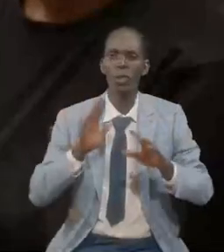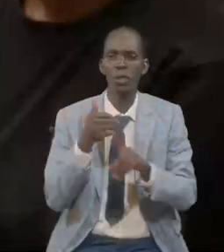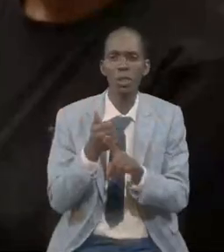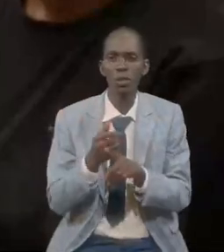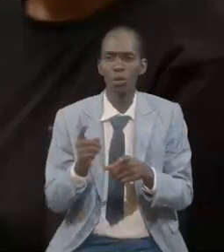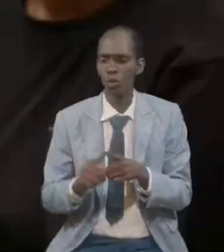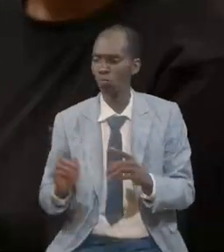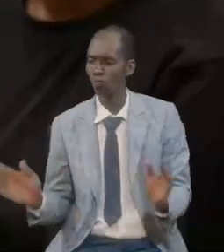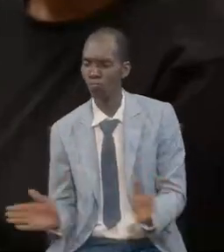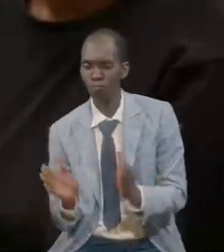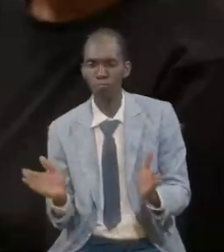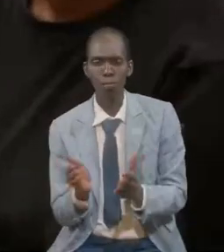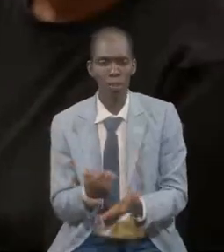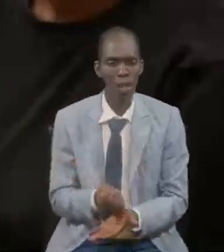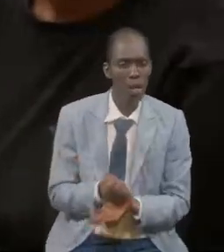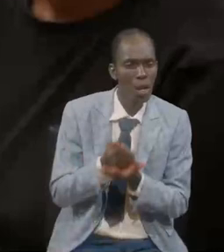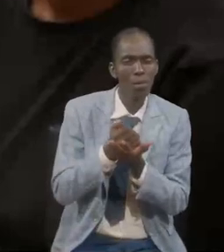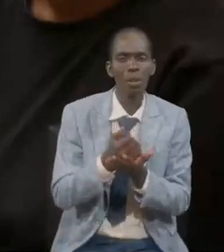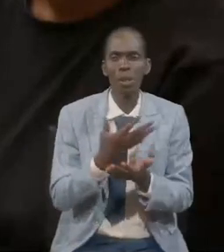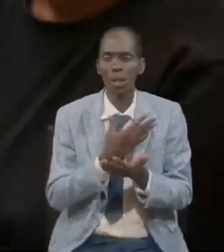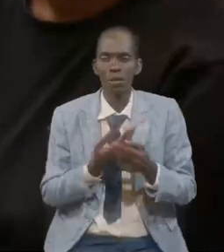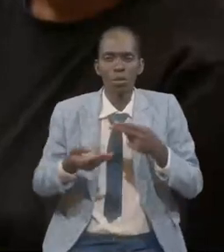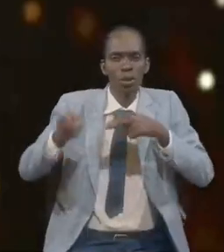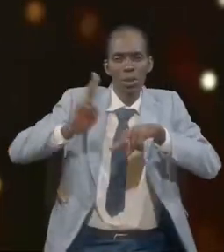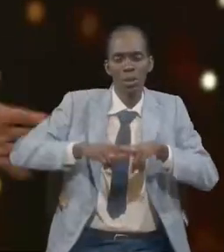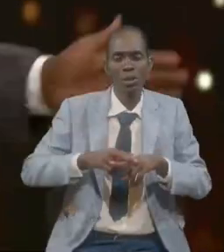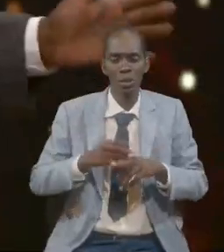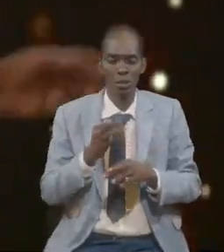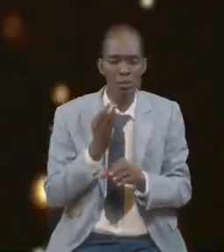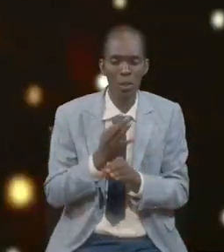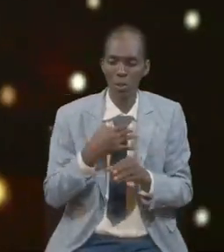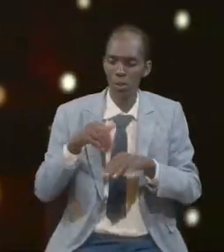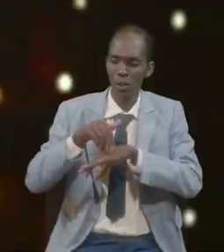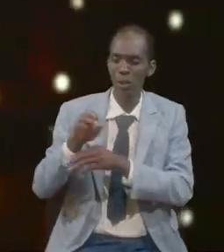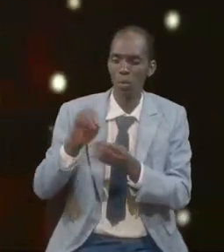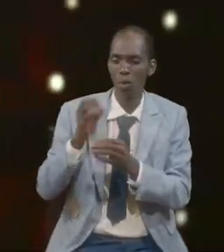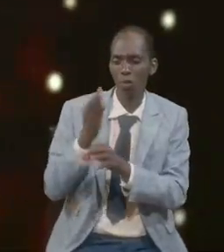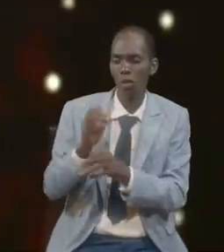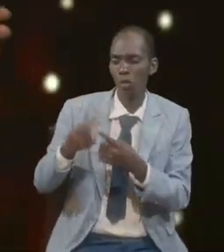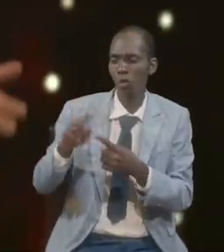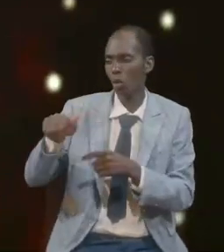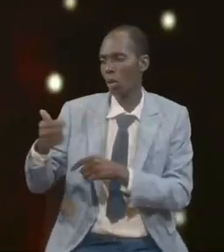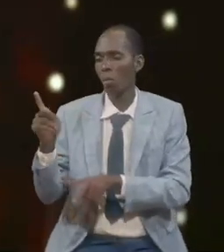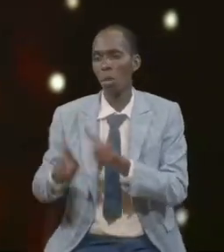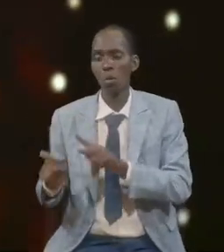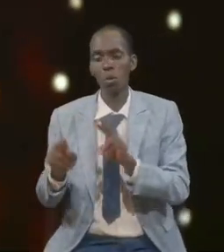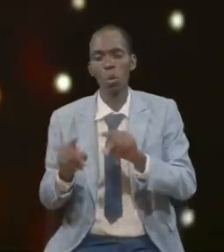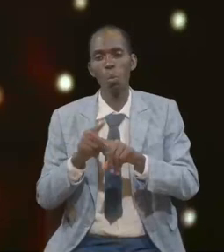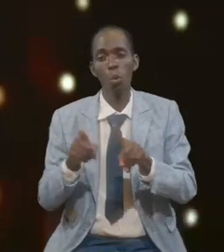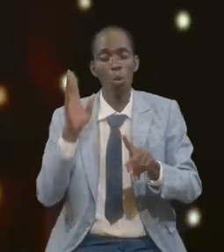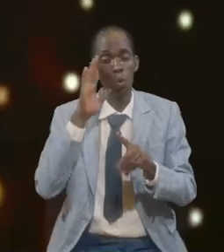ils ne vont plus élever la foi, soutenir la foi et propager la foi à d'autres. Ils vont abandonner la